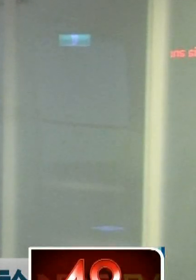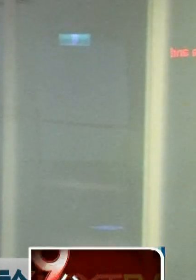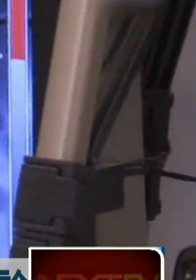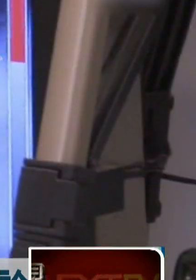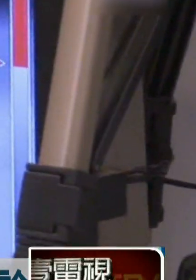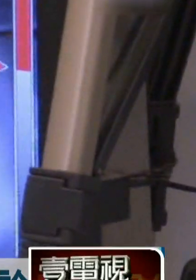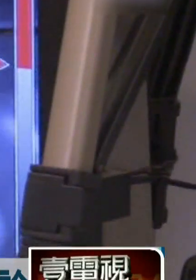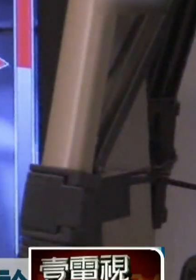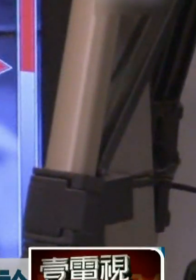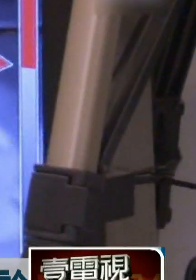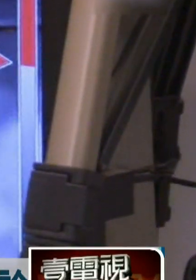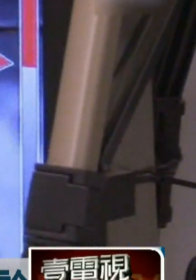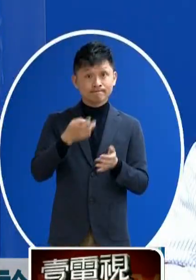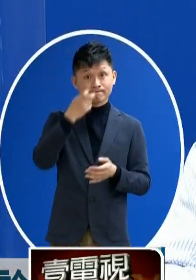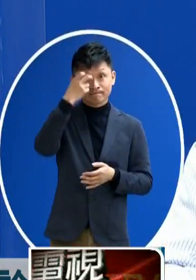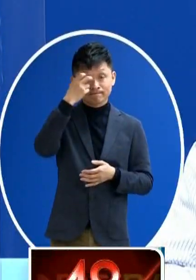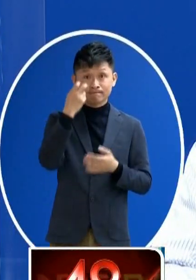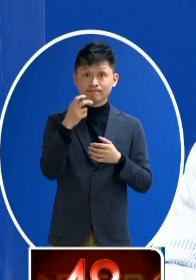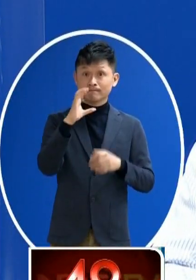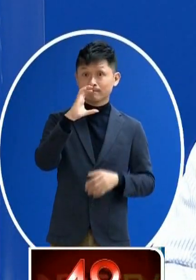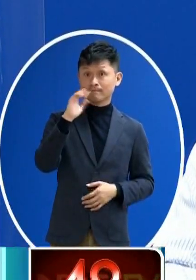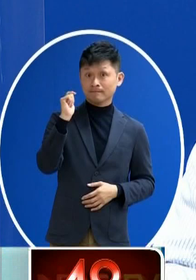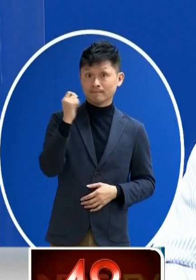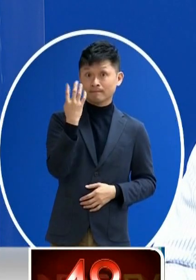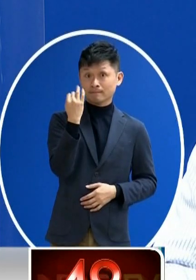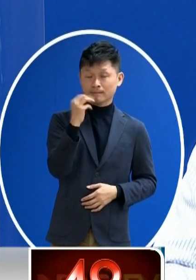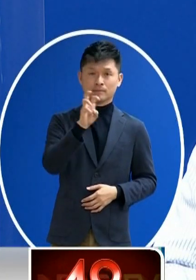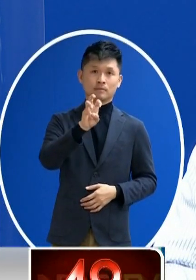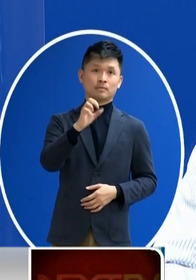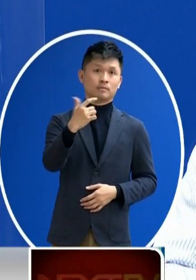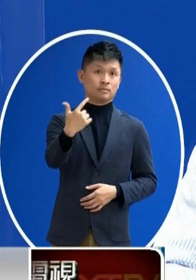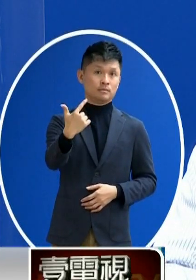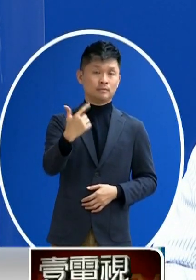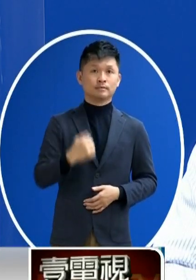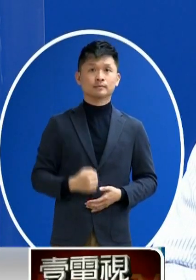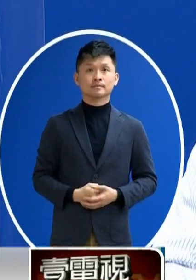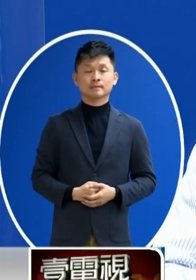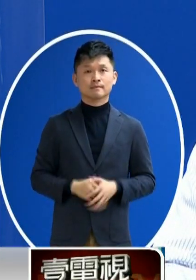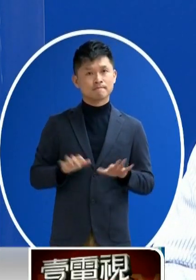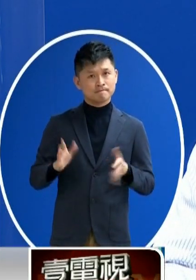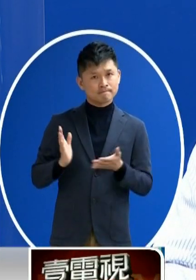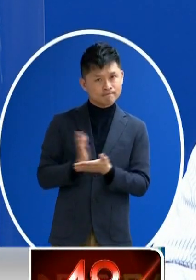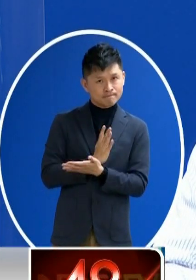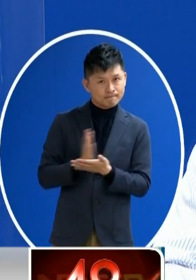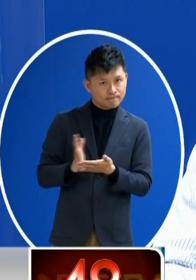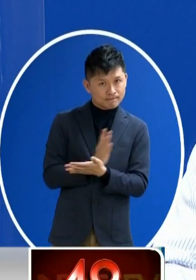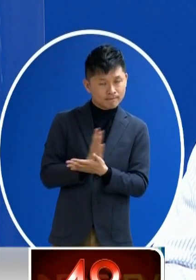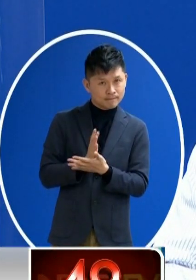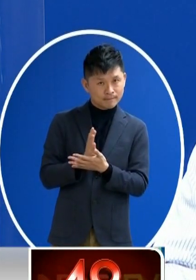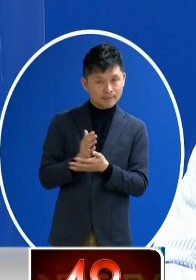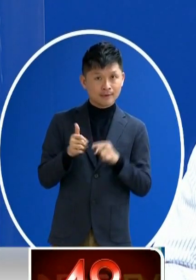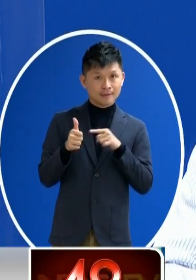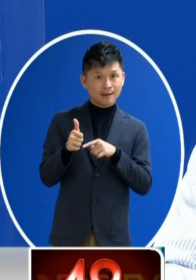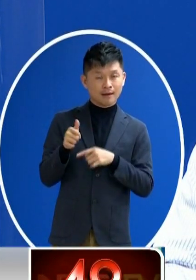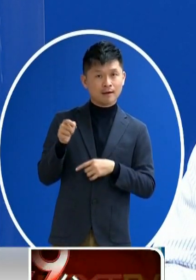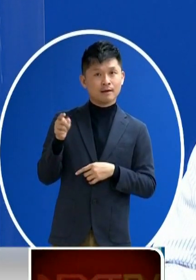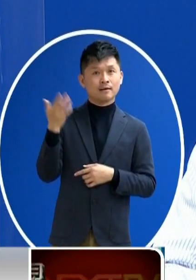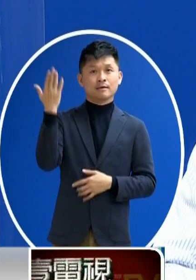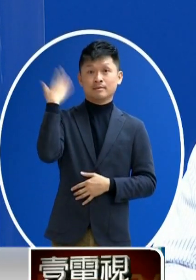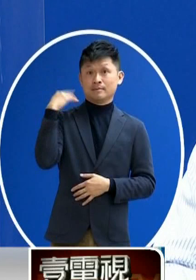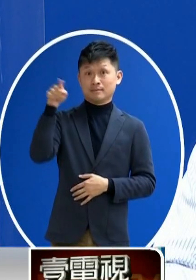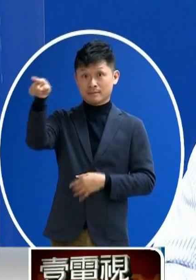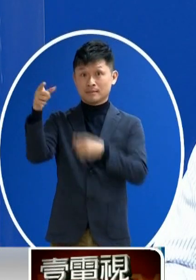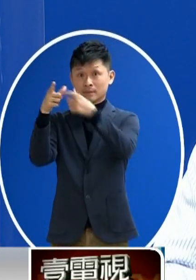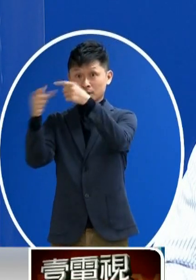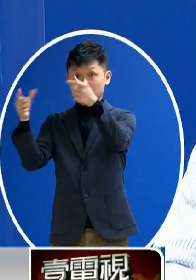台湾染疫？ 刚检验出来的 Ce 值是36了，那目前研判当然还是以他在日本这边